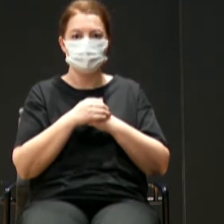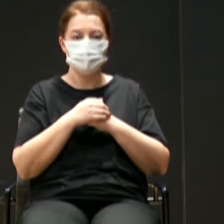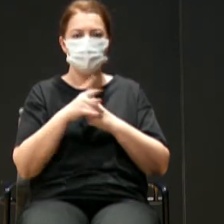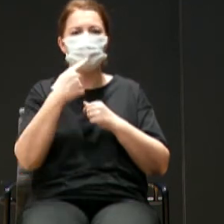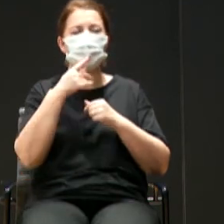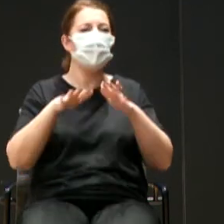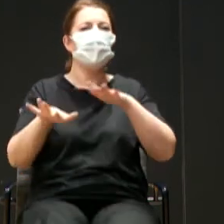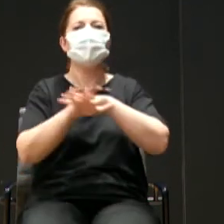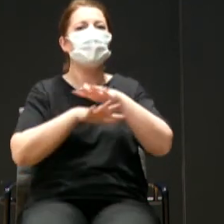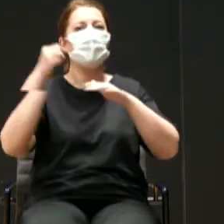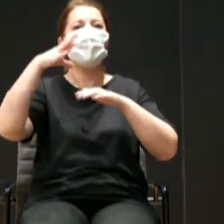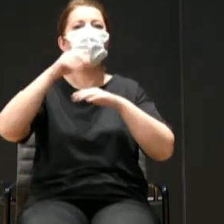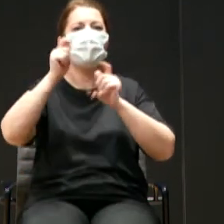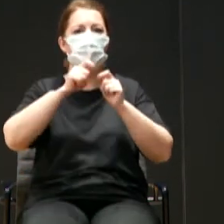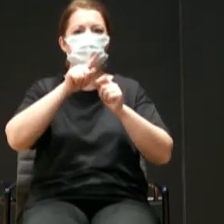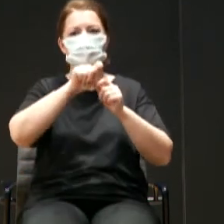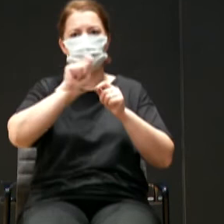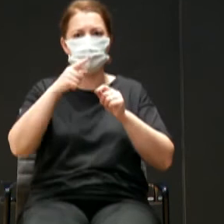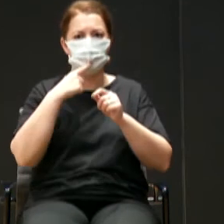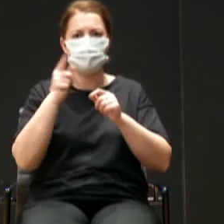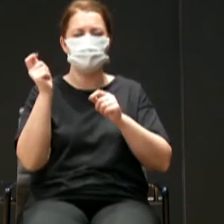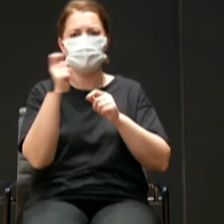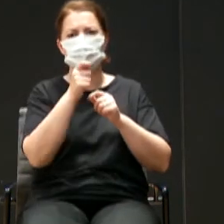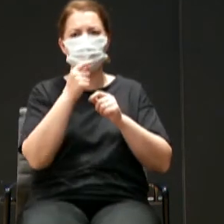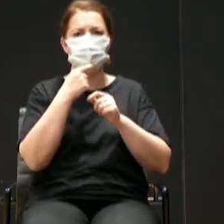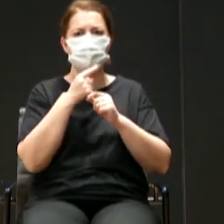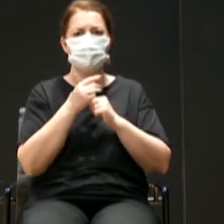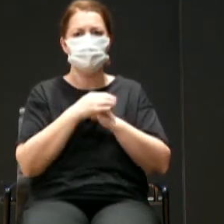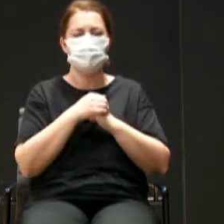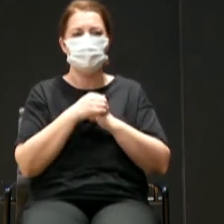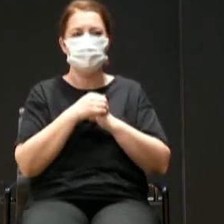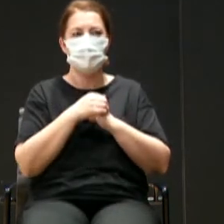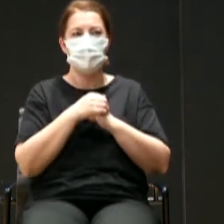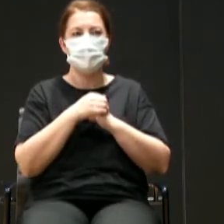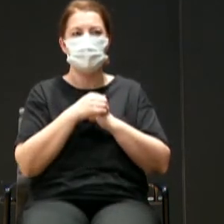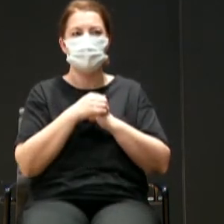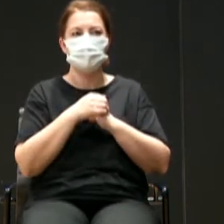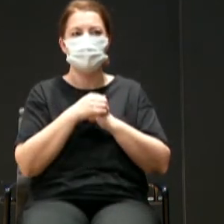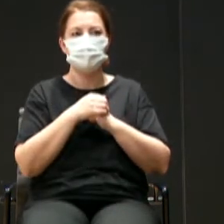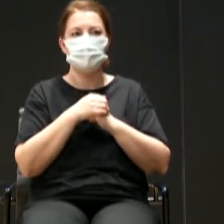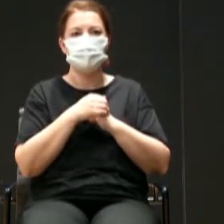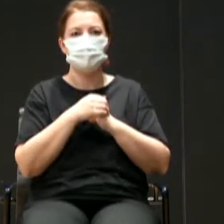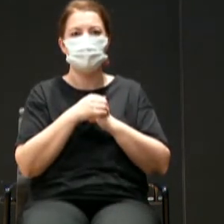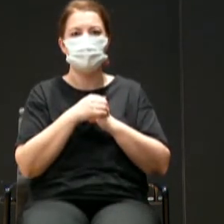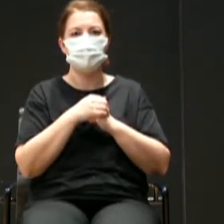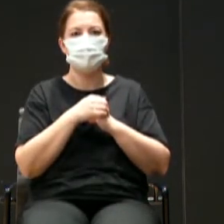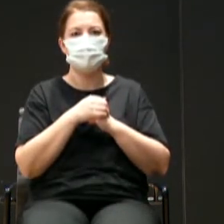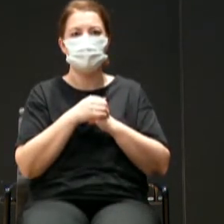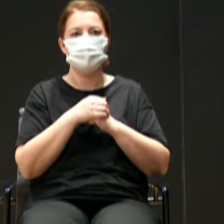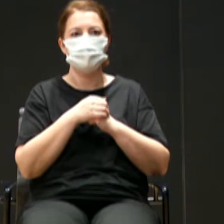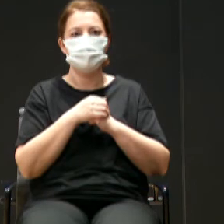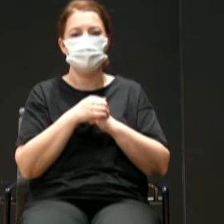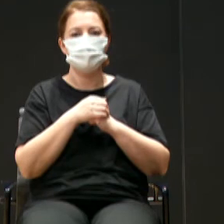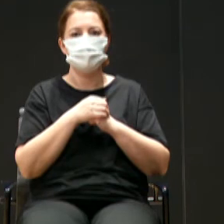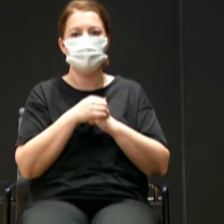Aha, öbür taraf başka CHP mi yaptı? Mülayim Bey devam edin. Tahir Bey. Ataşehir, hiçbiri